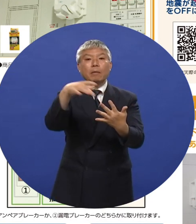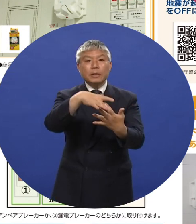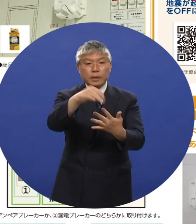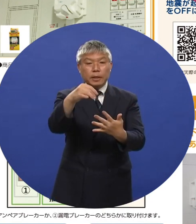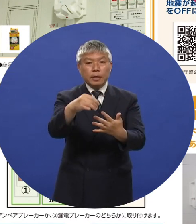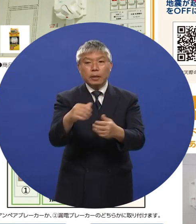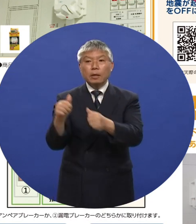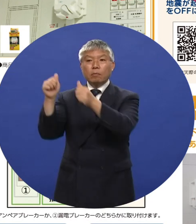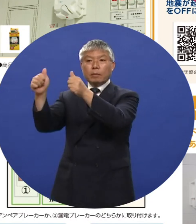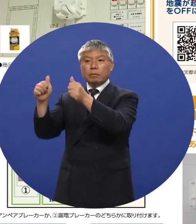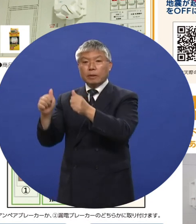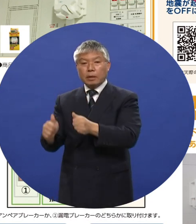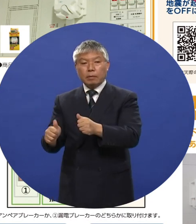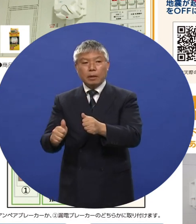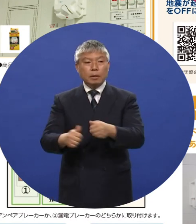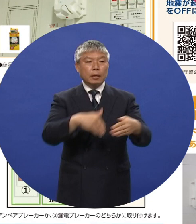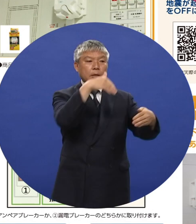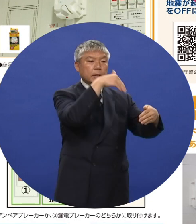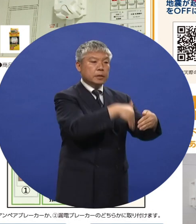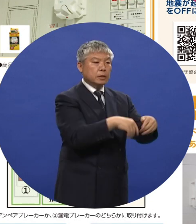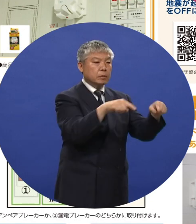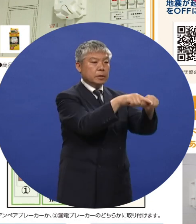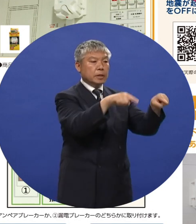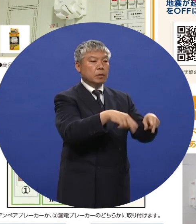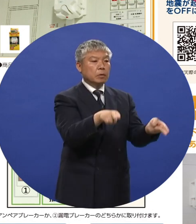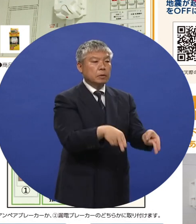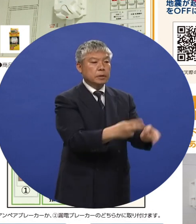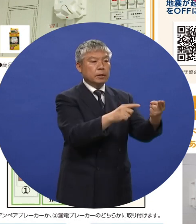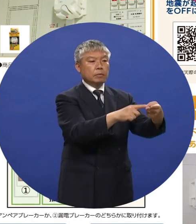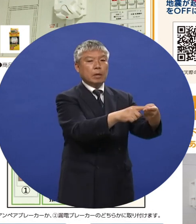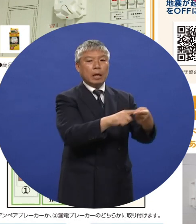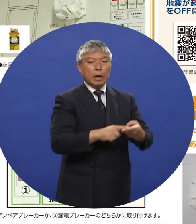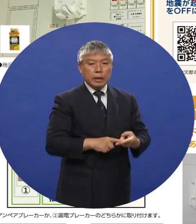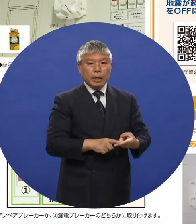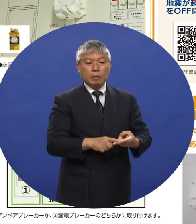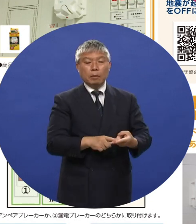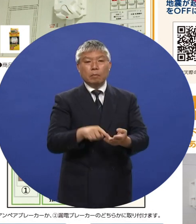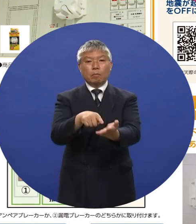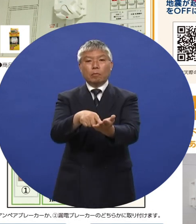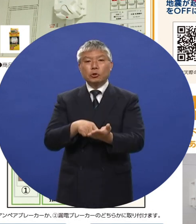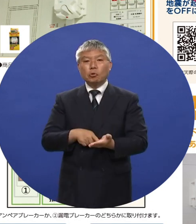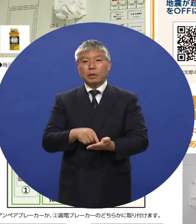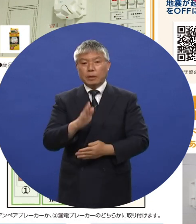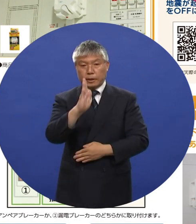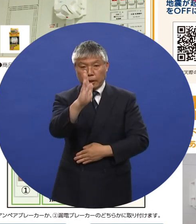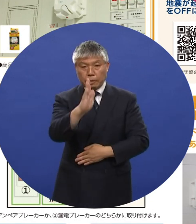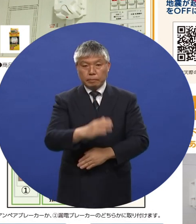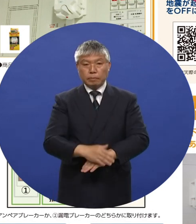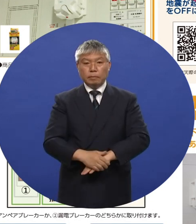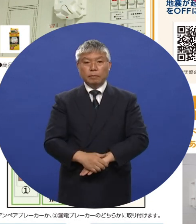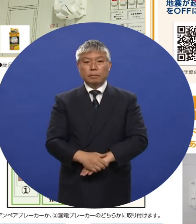せ、ウェブまたは同封の専用はがきで申し込みができます。